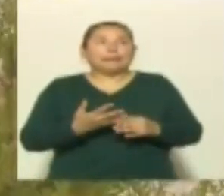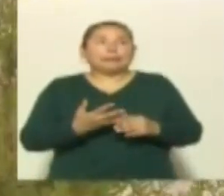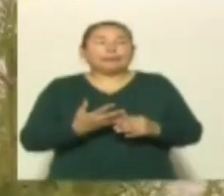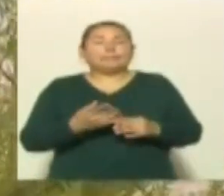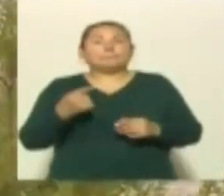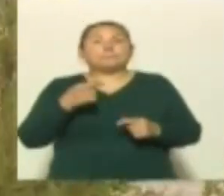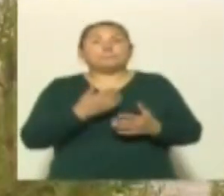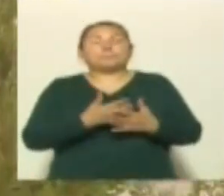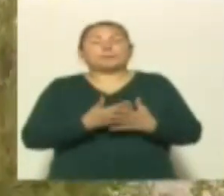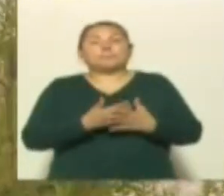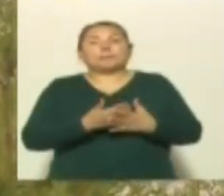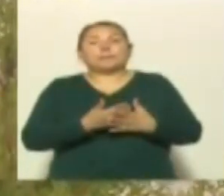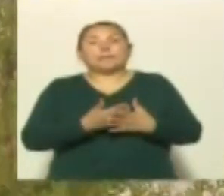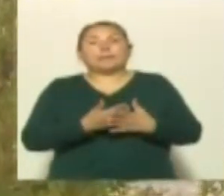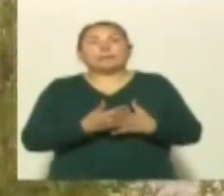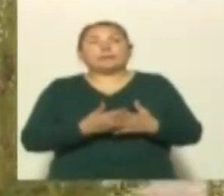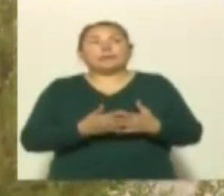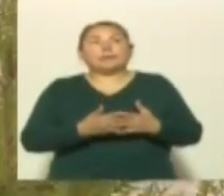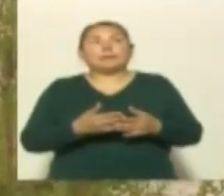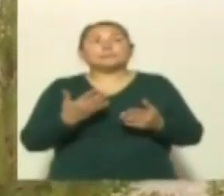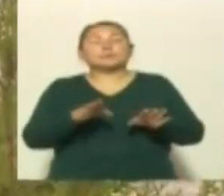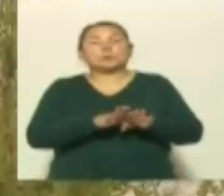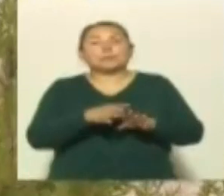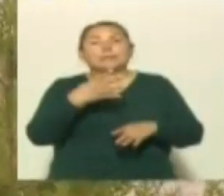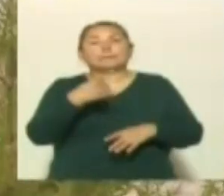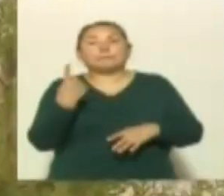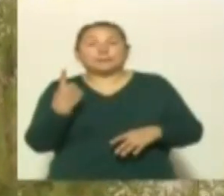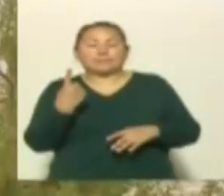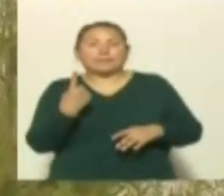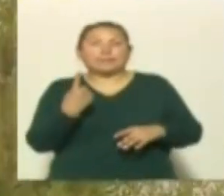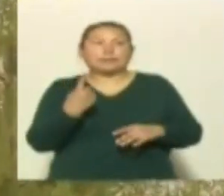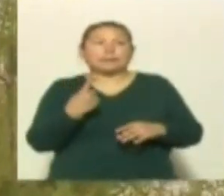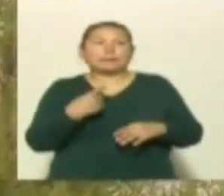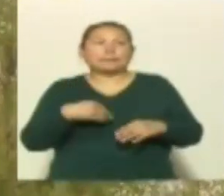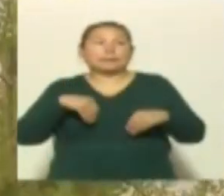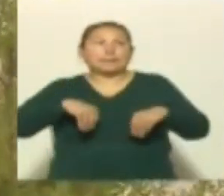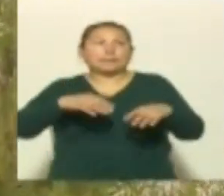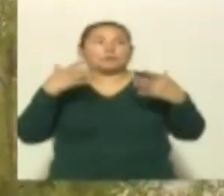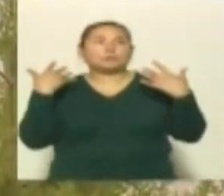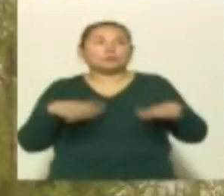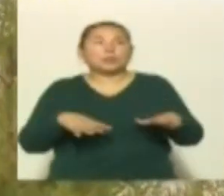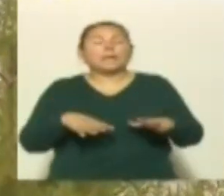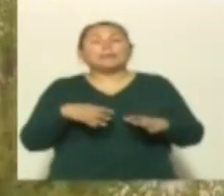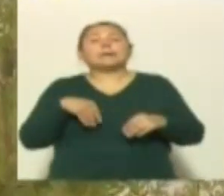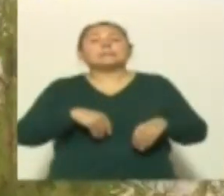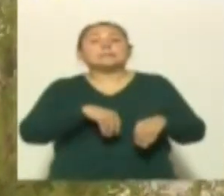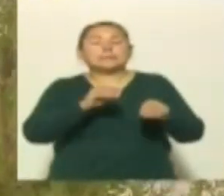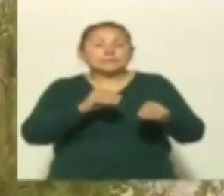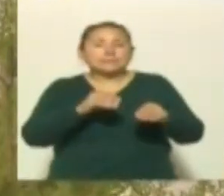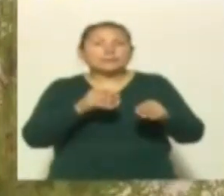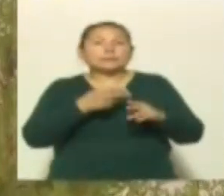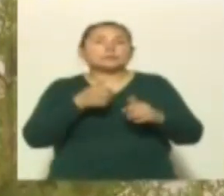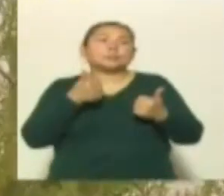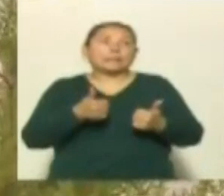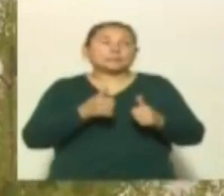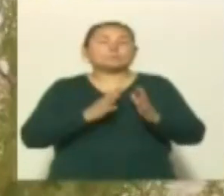айлантың бір азғана бөлшегі жетпей қалған жерге, сол жерге 41 айлант ағашы егілді. Енді мынау егілген ағаштарымыз жақсы